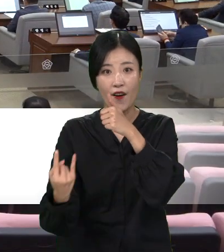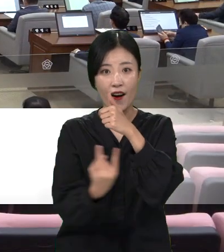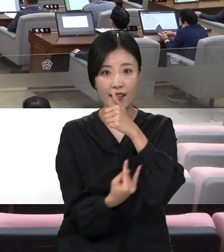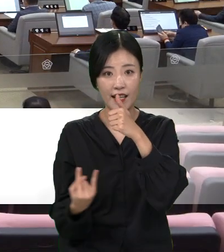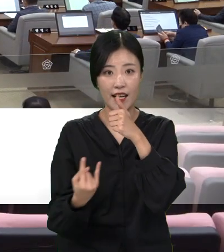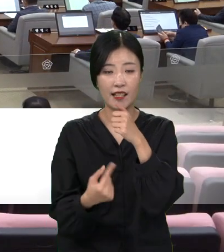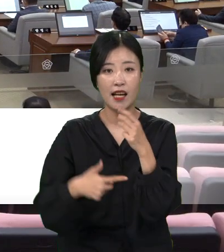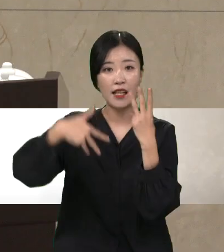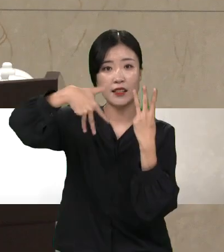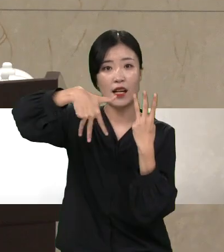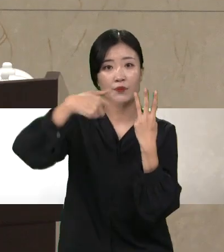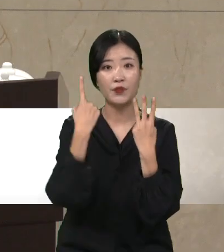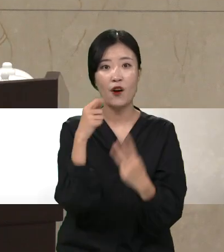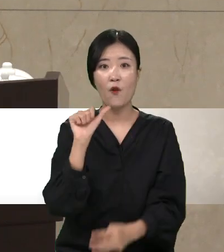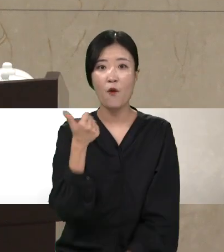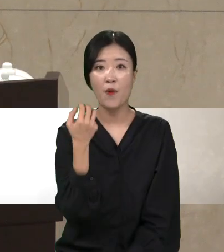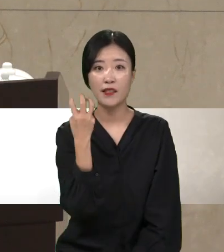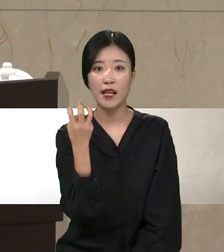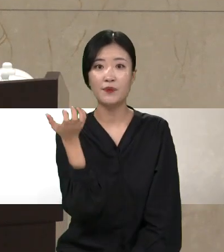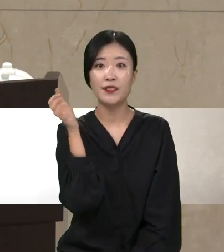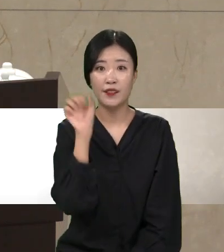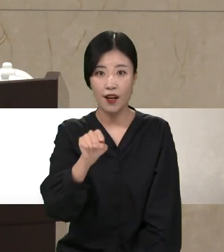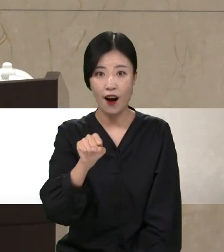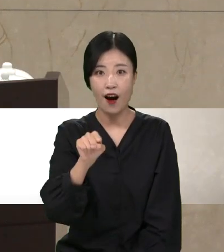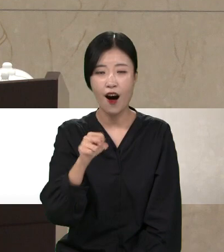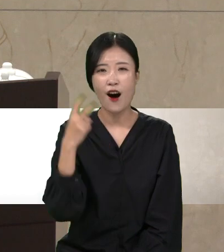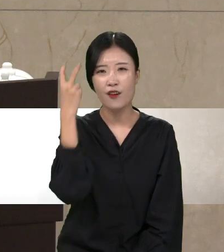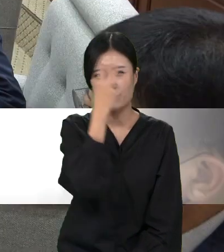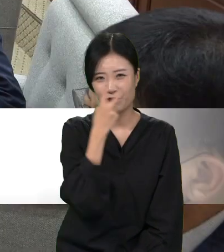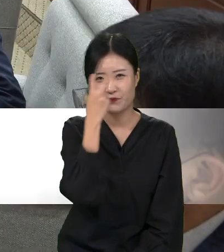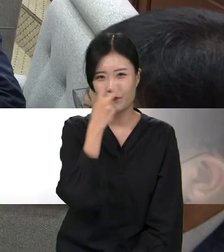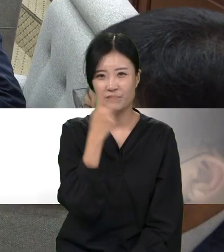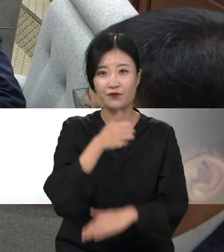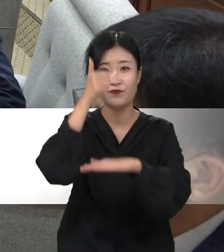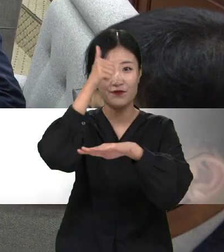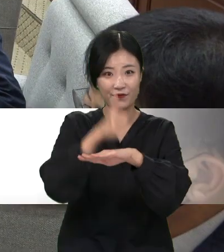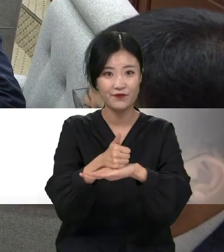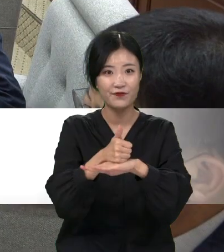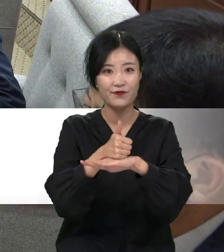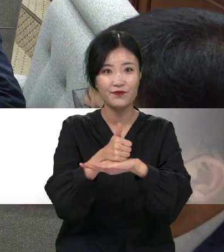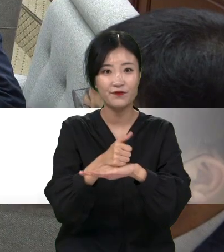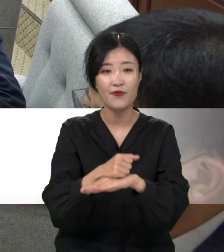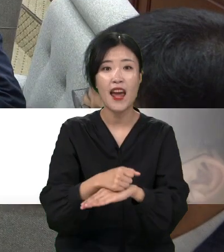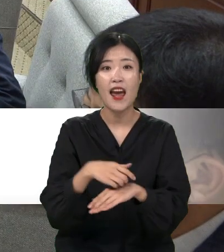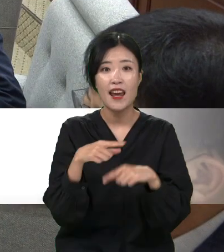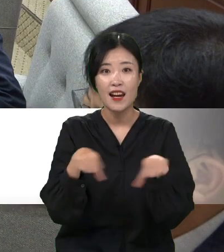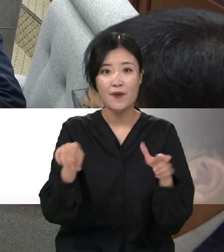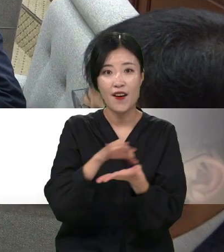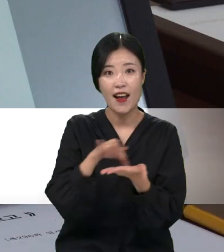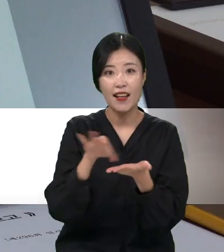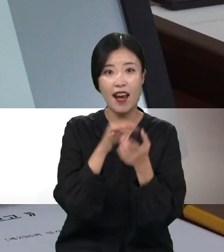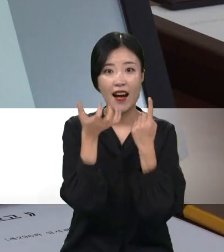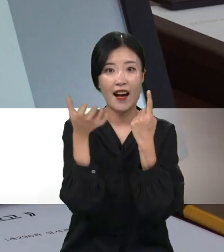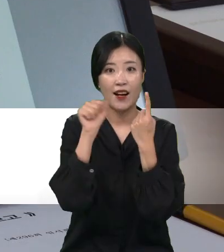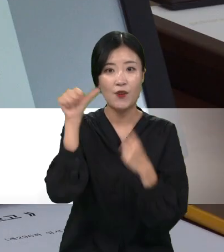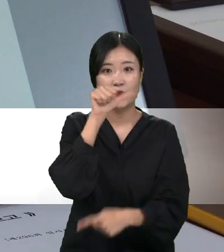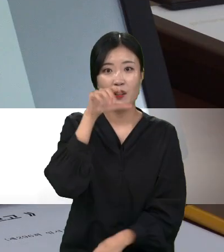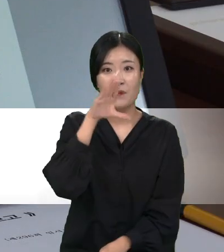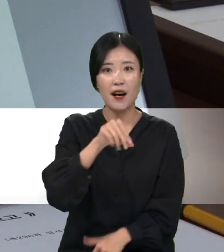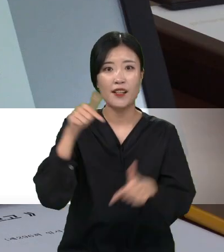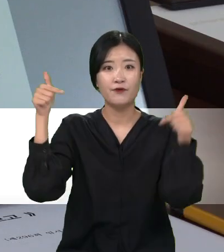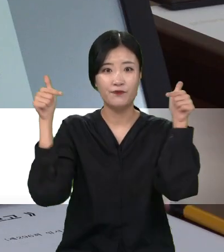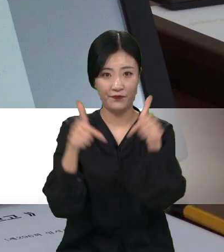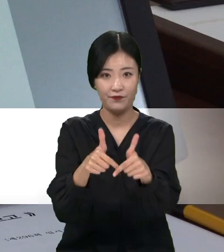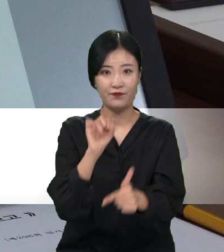는 제출된 추경예산안 3주 5 130억 원을 심사한 결과 일반 회계 1억 5천만 원을